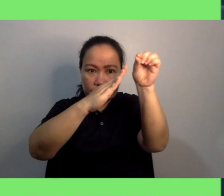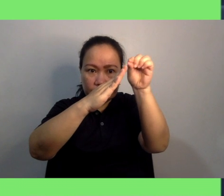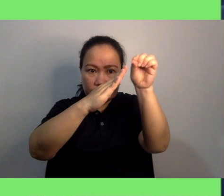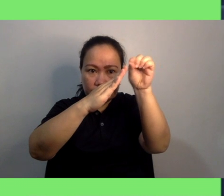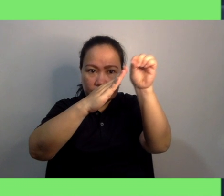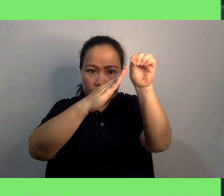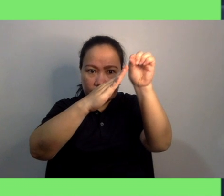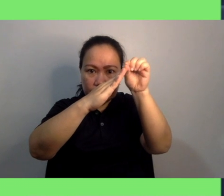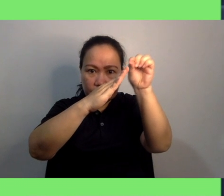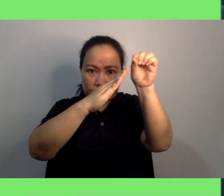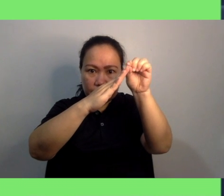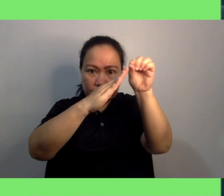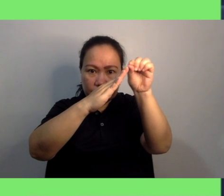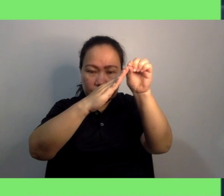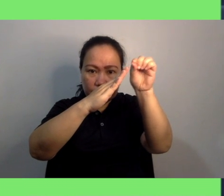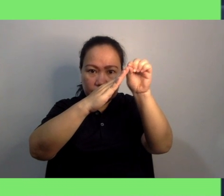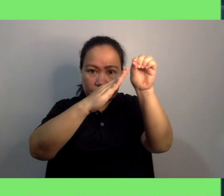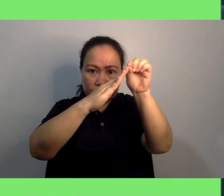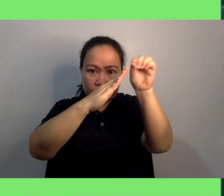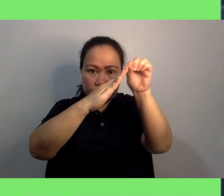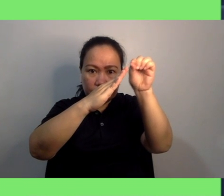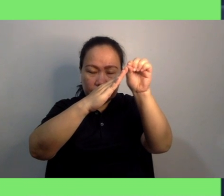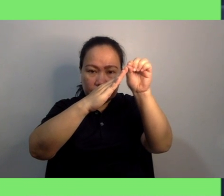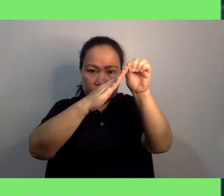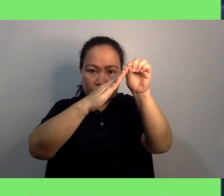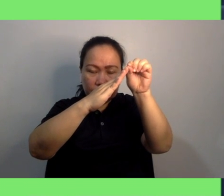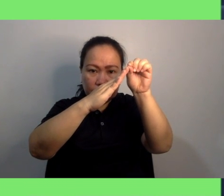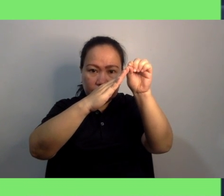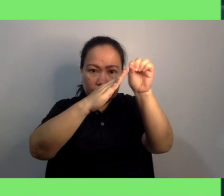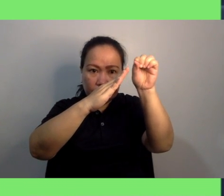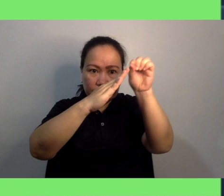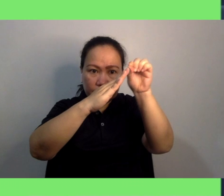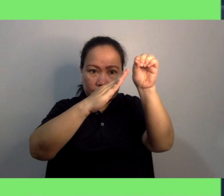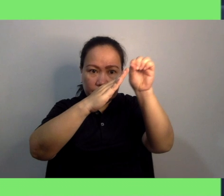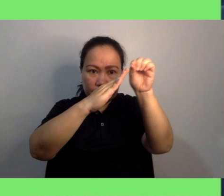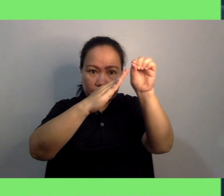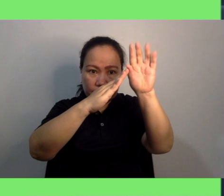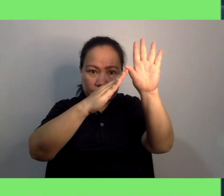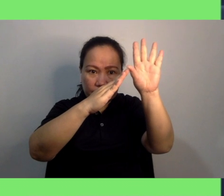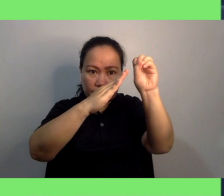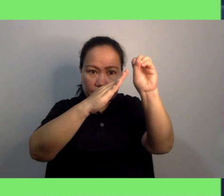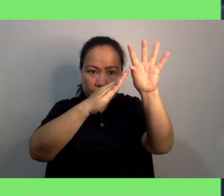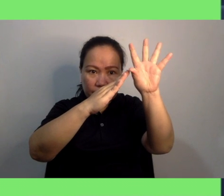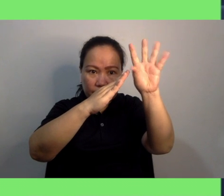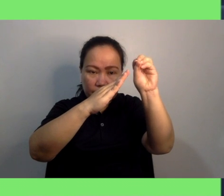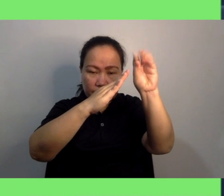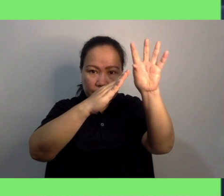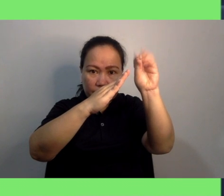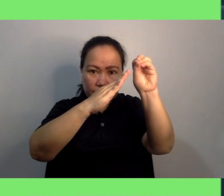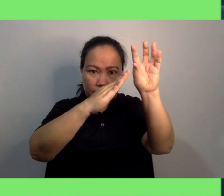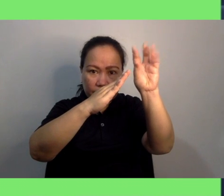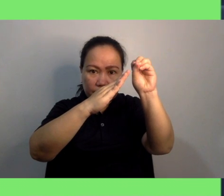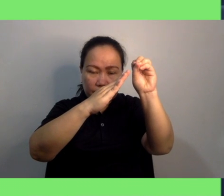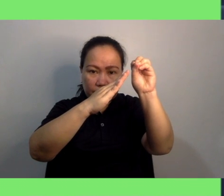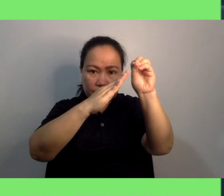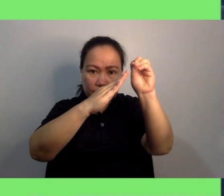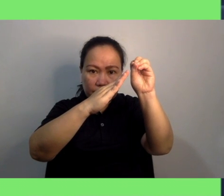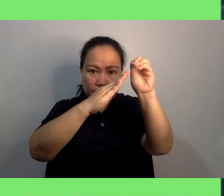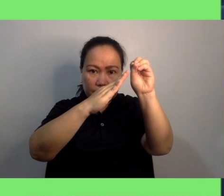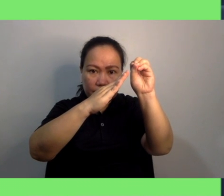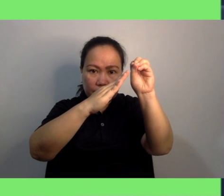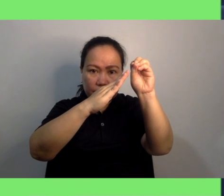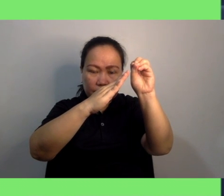then, after mo mag-mark ng point, so mamaya natin ipapakita yung talagang angle kasi hindi ko siya magawa